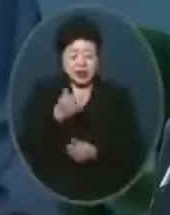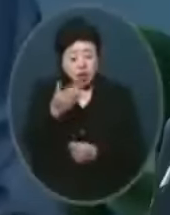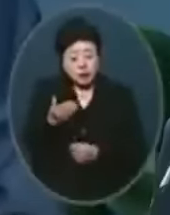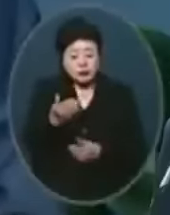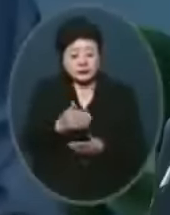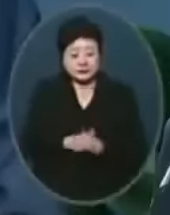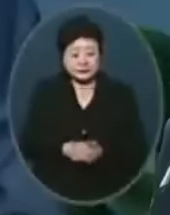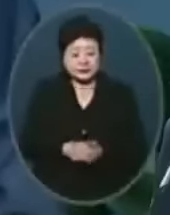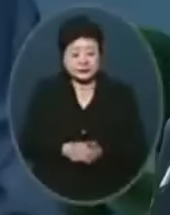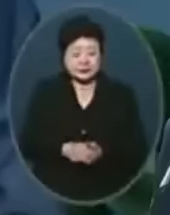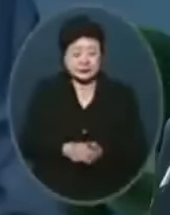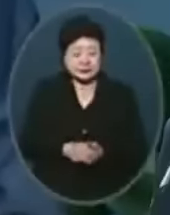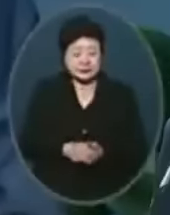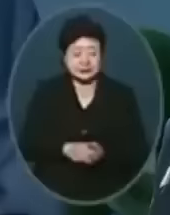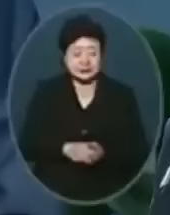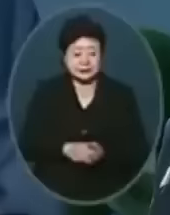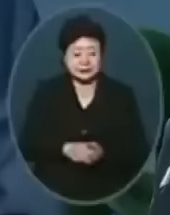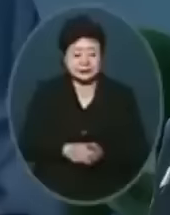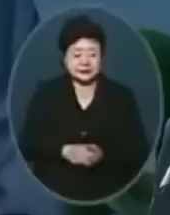여러분,